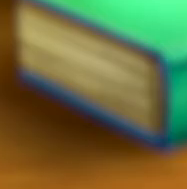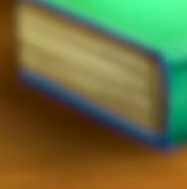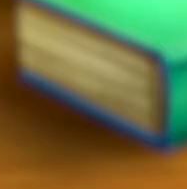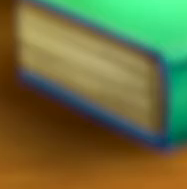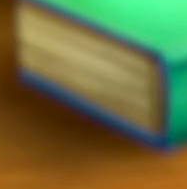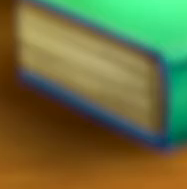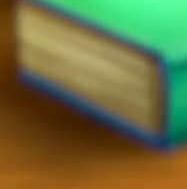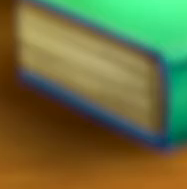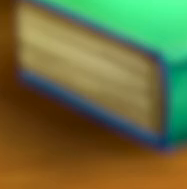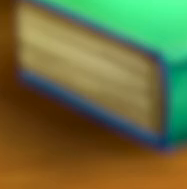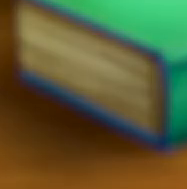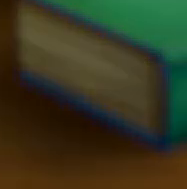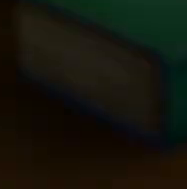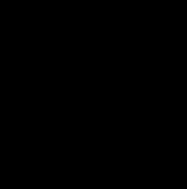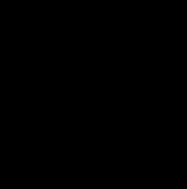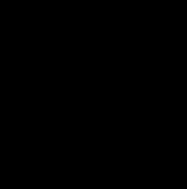hai hai